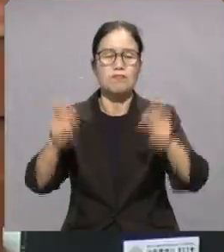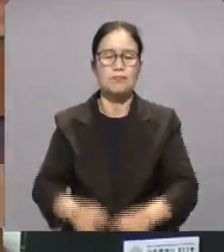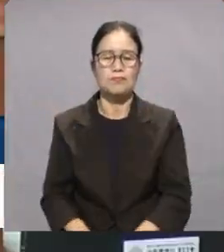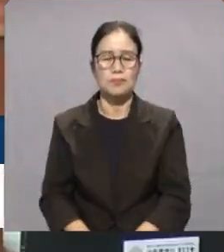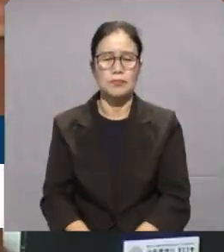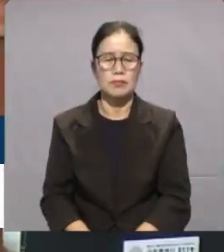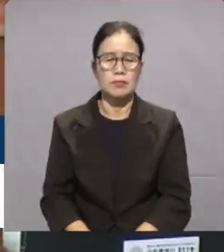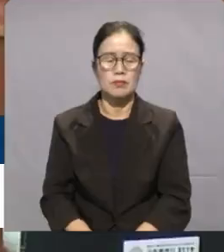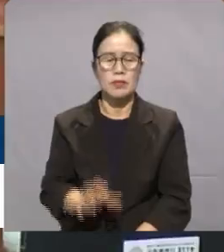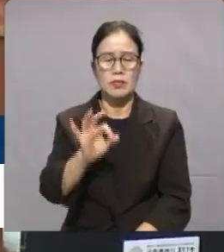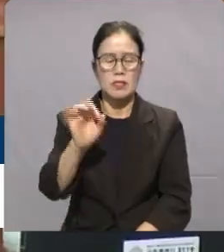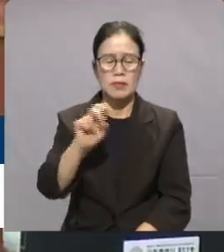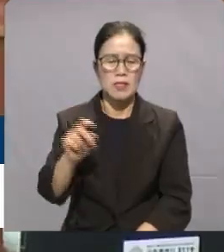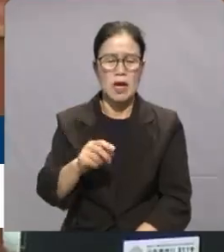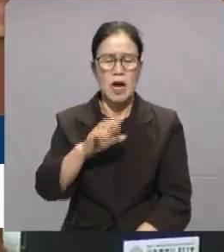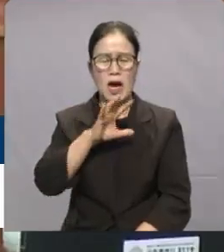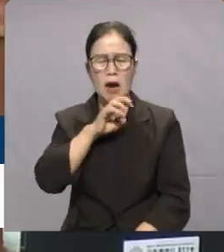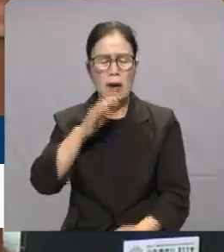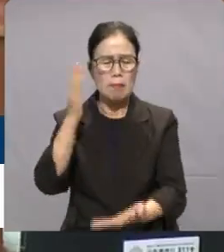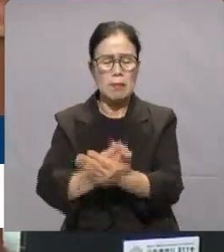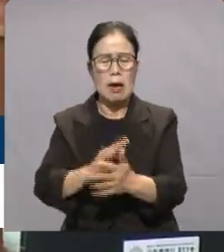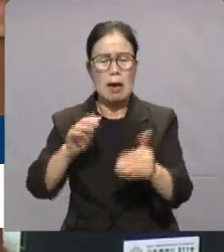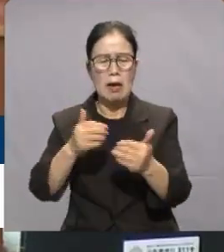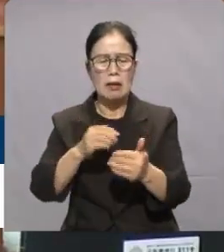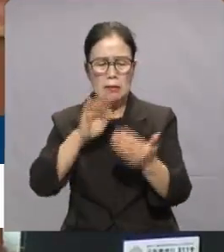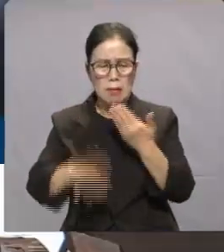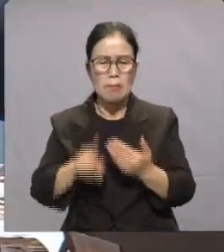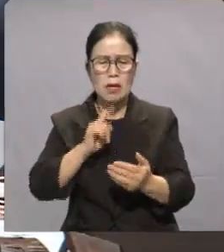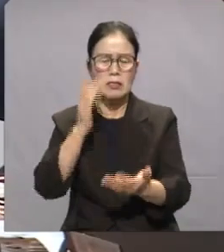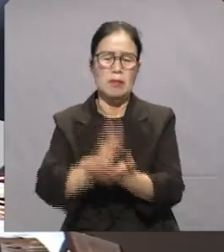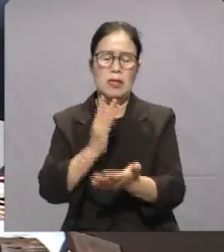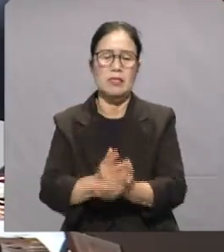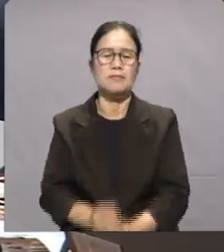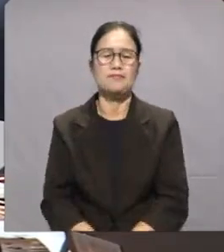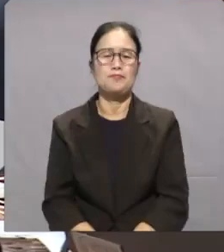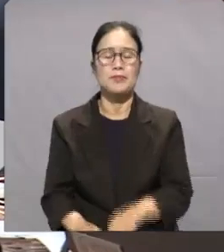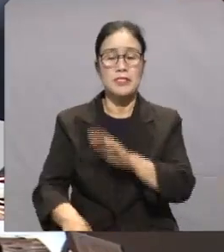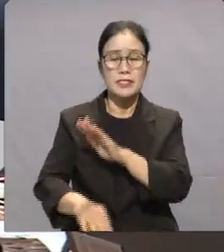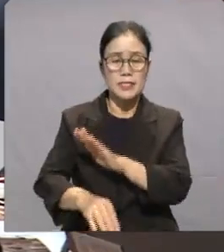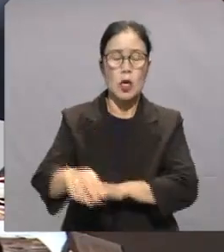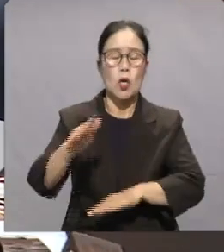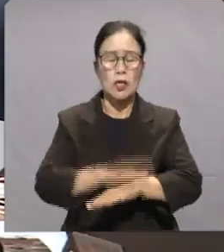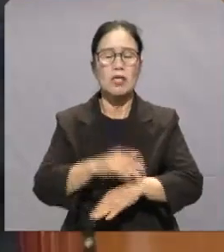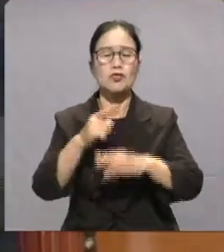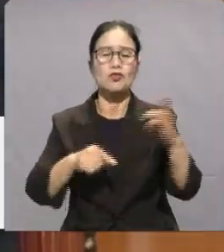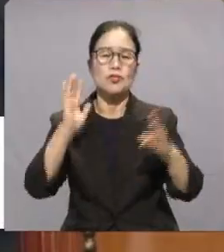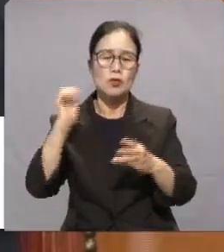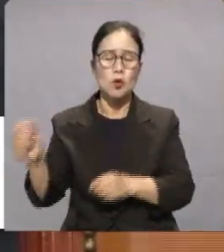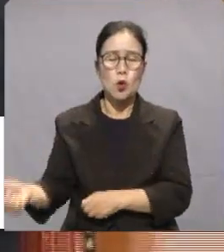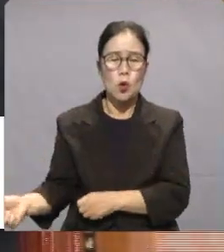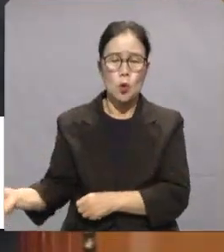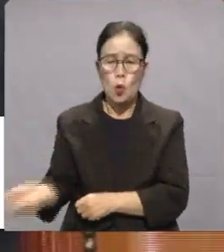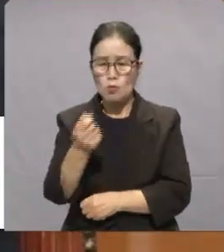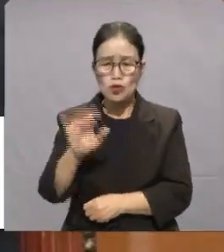임의자, 왜 반말하지 말라고 하면서 자꾸 반말합니까? 박찬대. 여야는 이어 윤 대통령의 골프